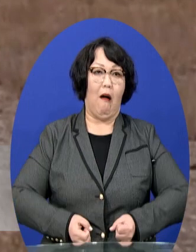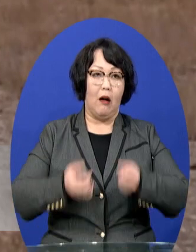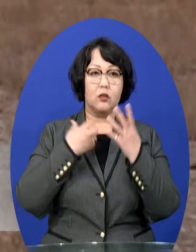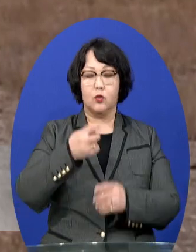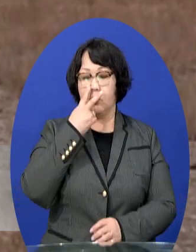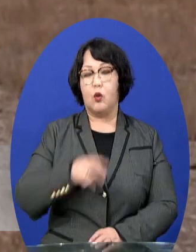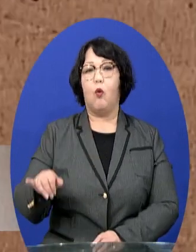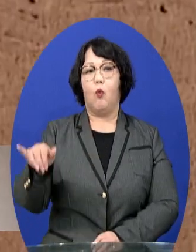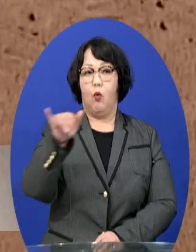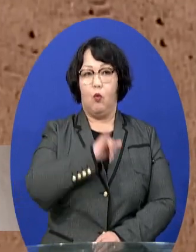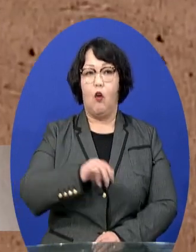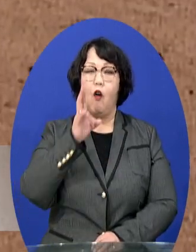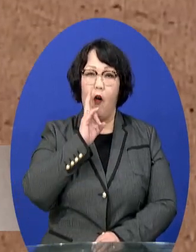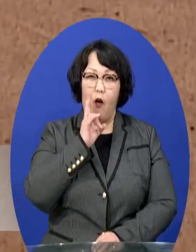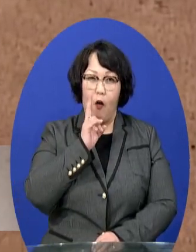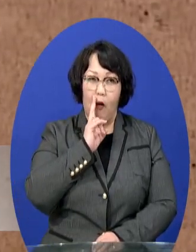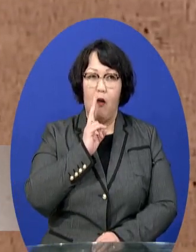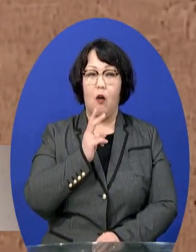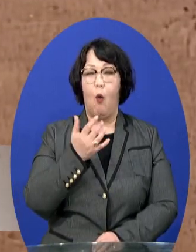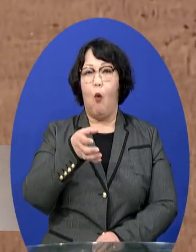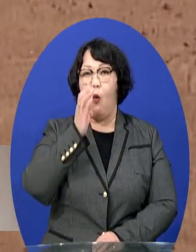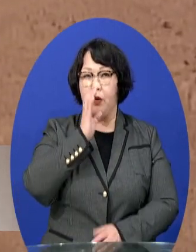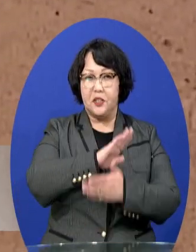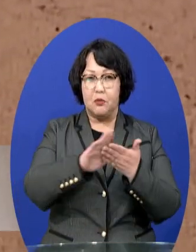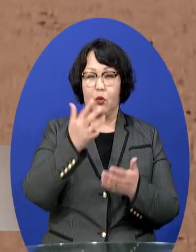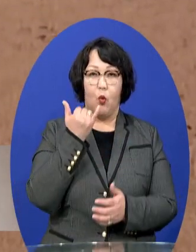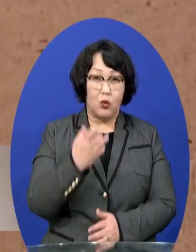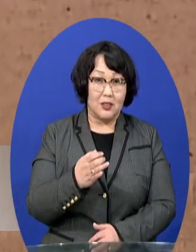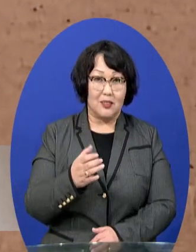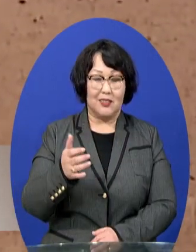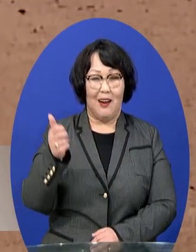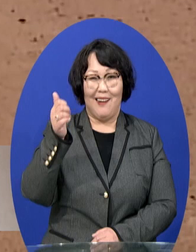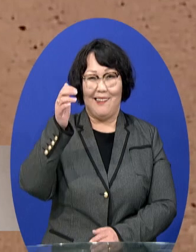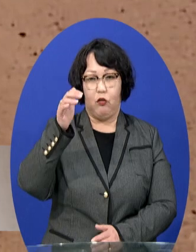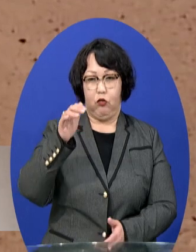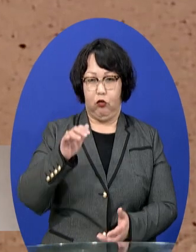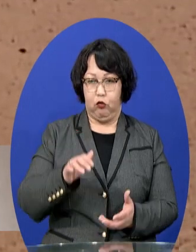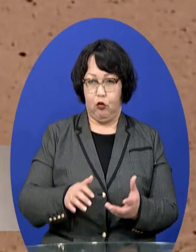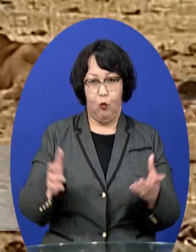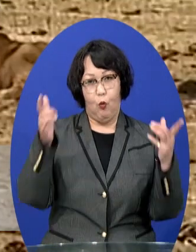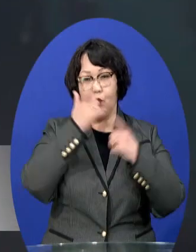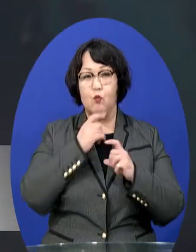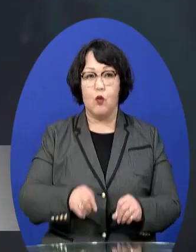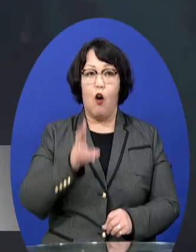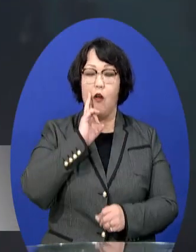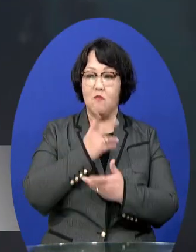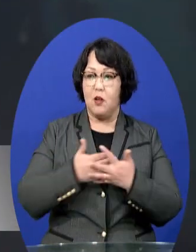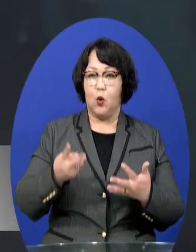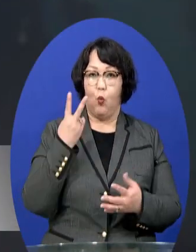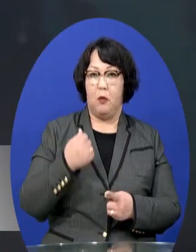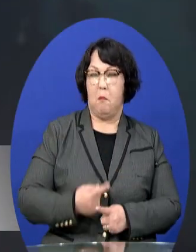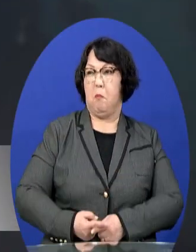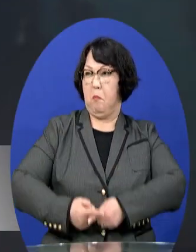үүдэж улс орнуудад хоол хүнс, унтны цэвэр усны хангамж дутагдж, хүнсний бүтээгдэхүүний үн төлбөр хэд